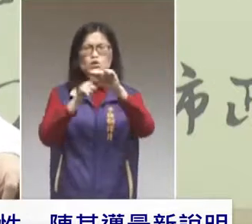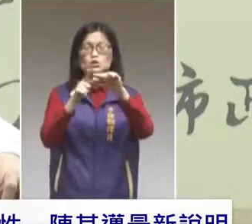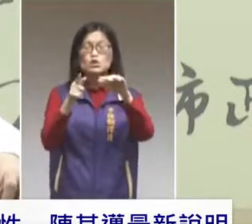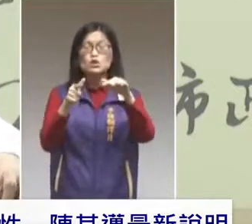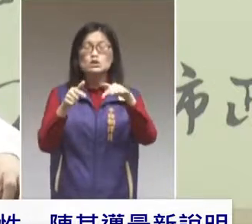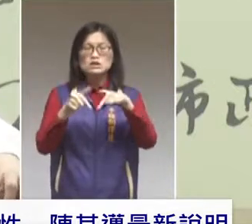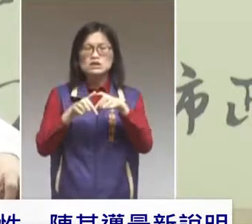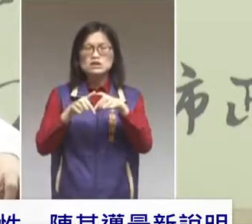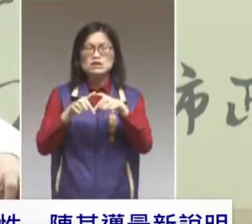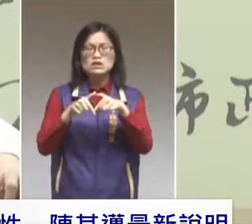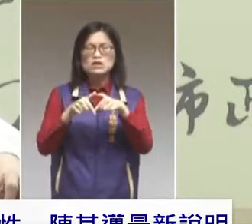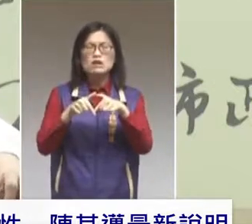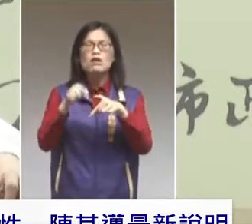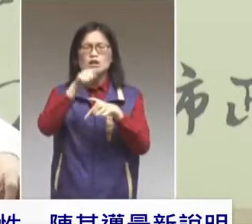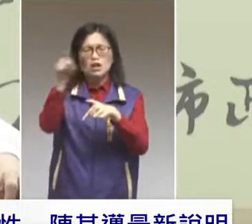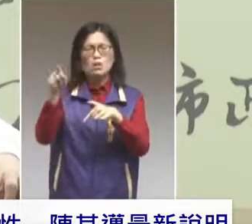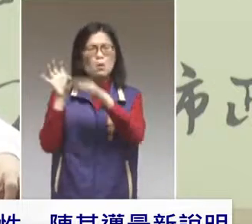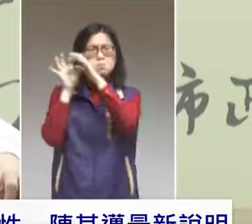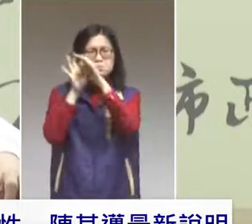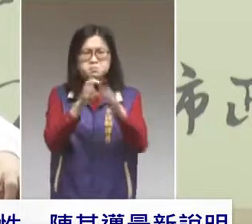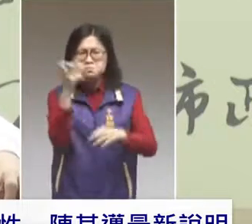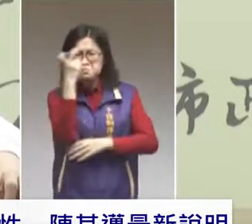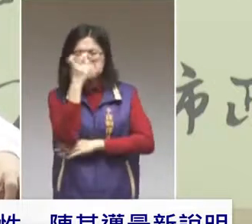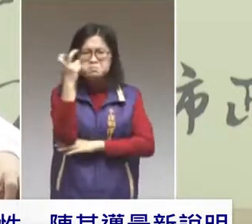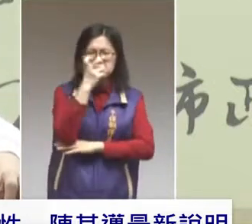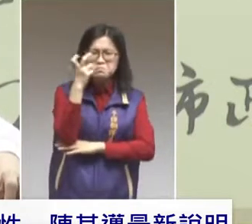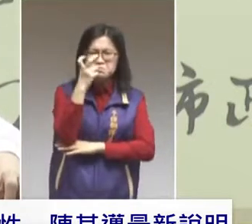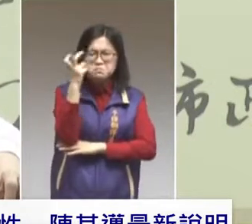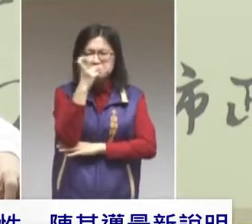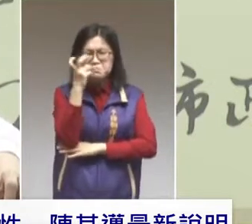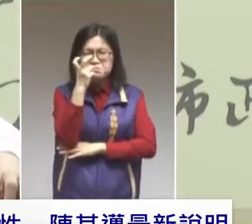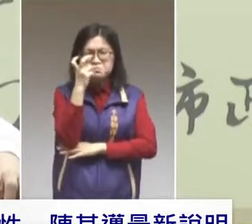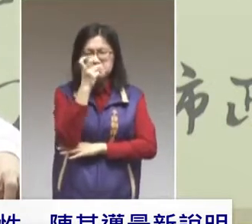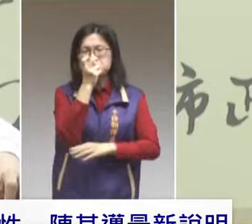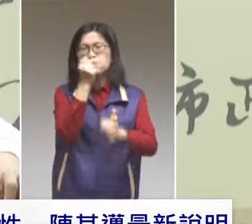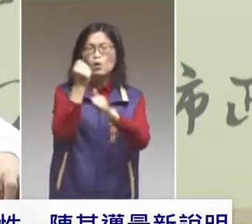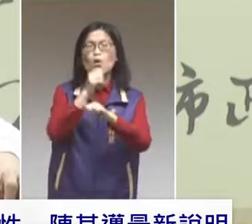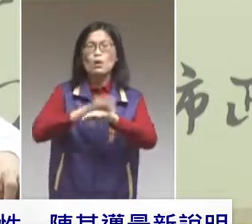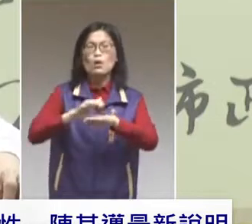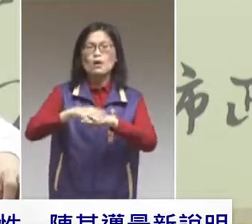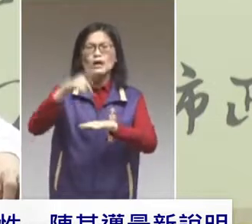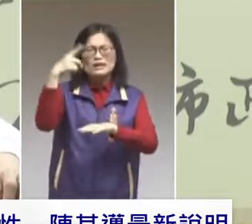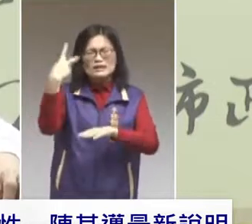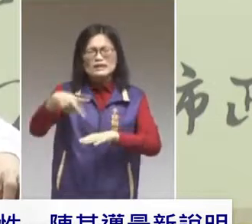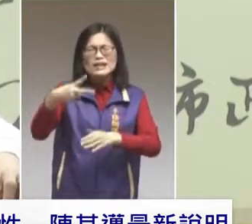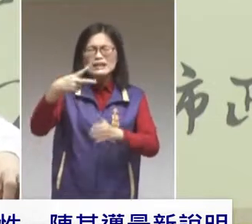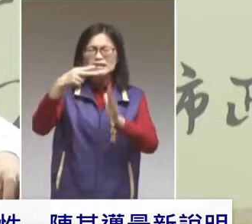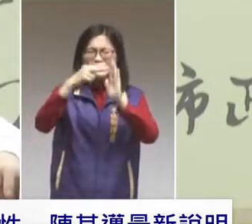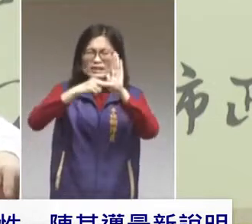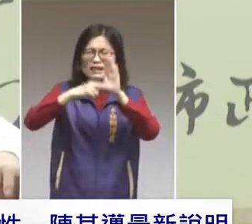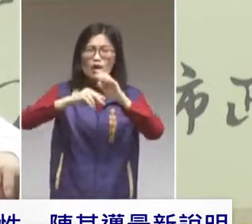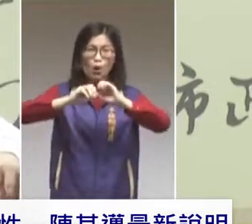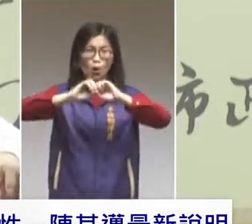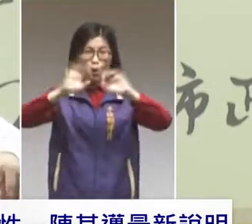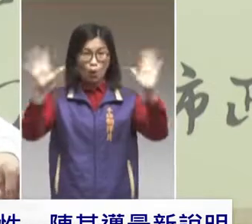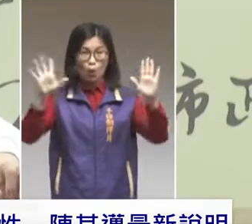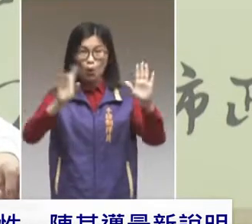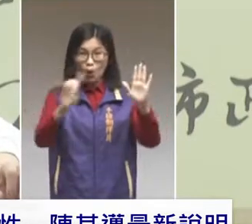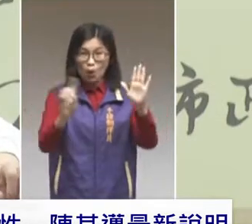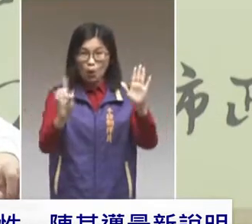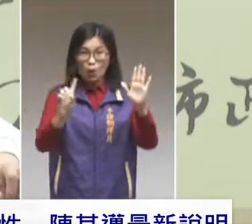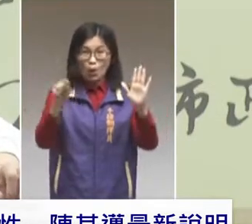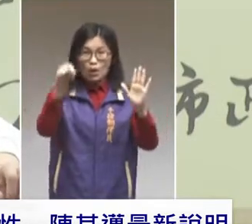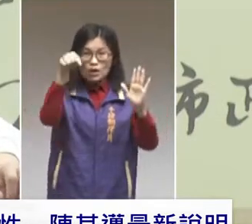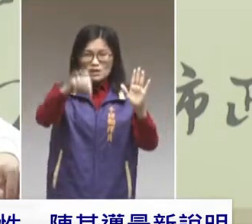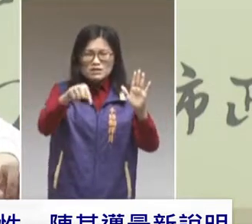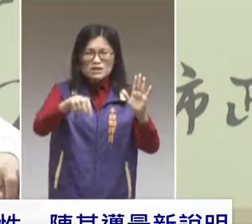想我们疫情指挥中心也会持续的来做整个疫情的一个监控那也要再三跟大